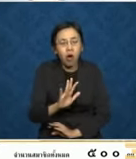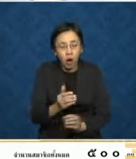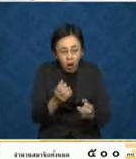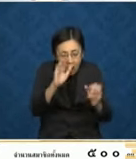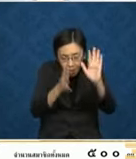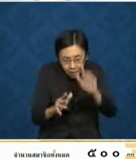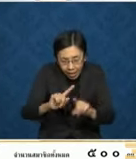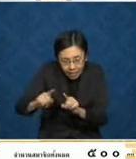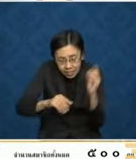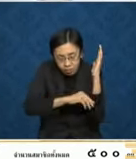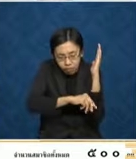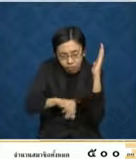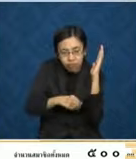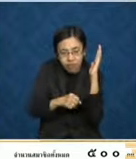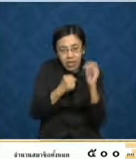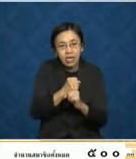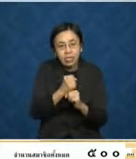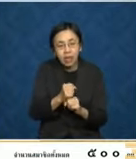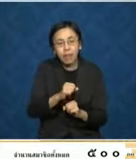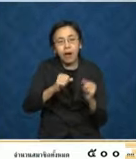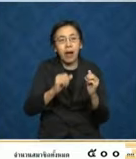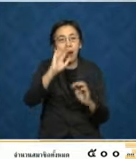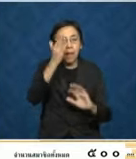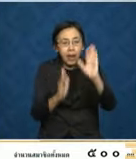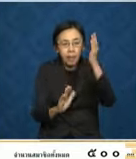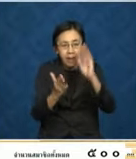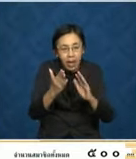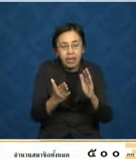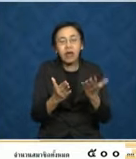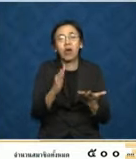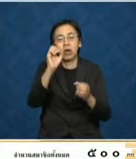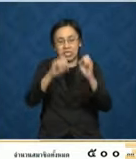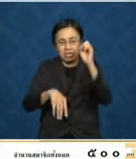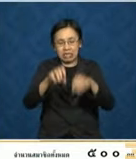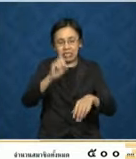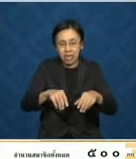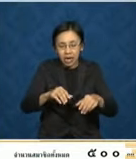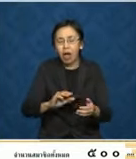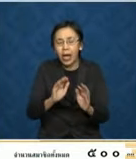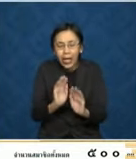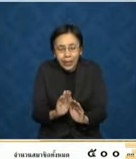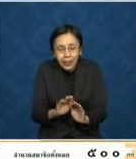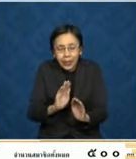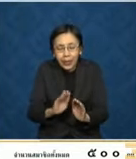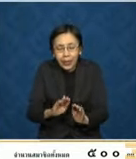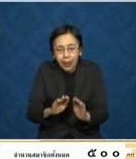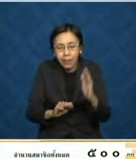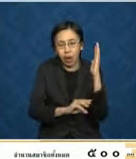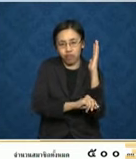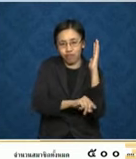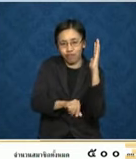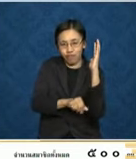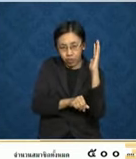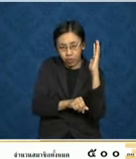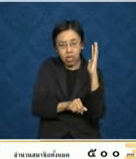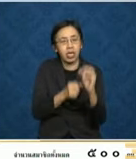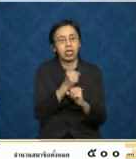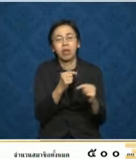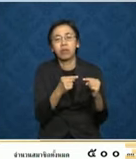ใต้โครงการส่งเสริมการผลิตปุ๋ยหมักที่ได้จากใบยางนานะคะที่ทางเทศบาลตำบลสารพีเขาได้ทำมาอย่างต่อเนื่